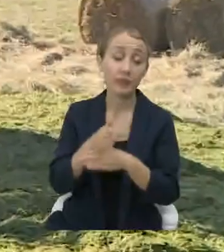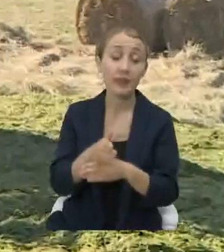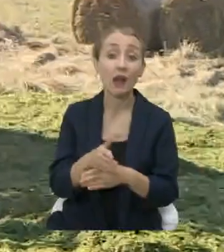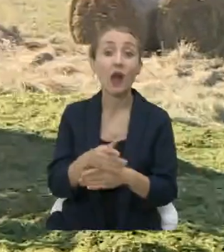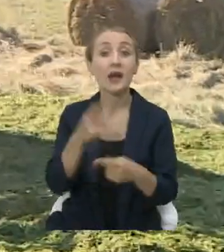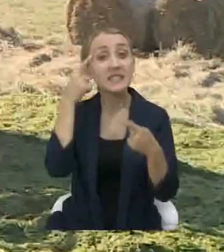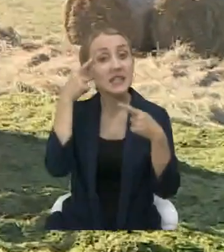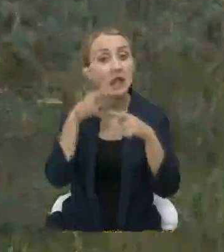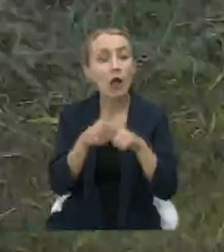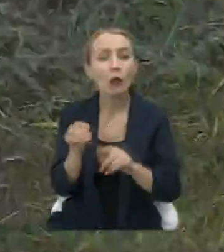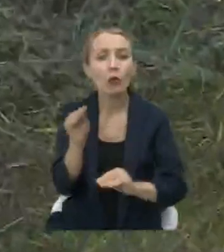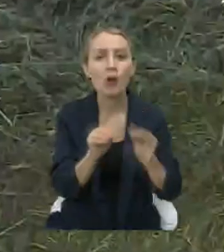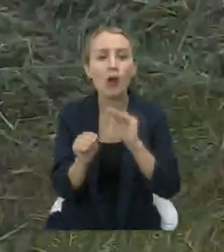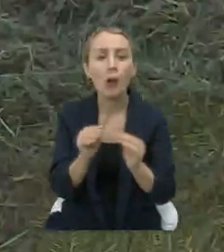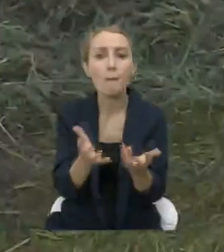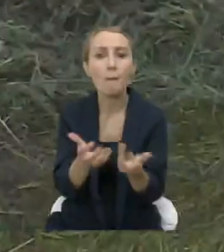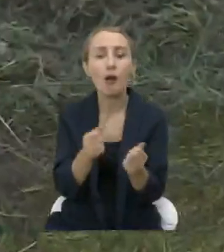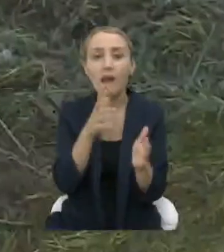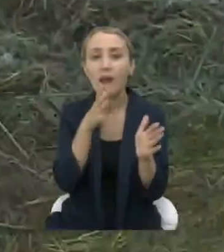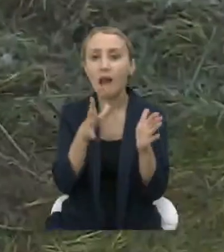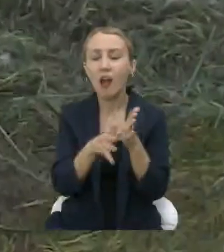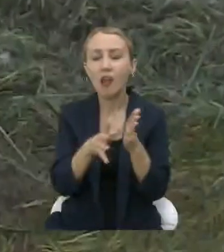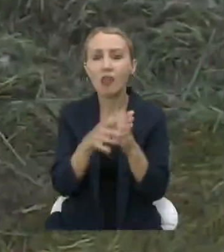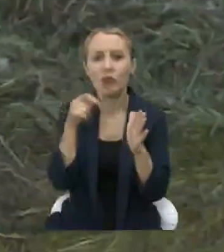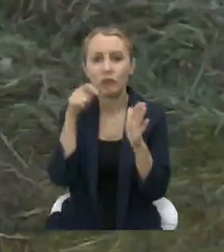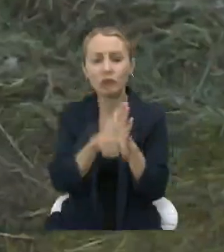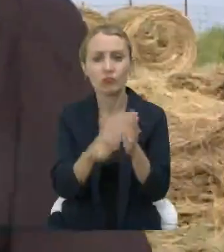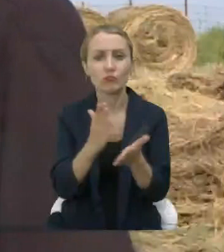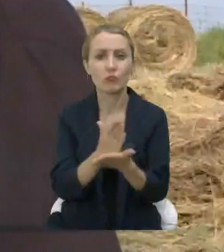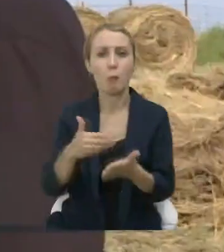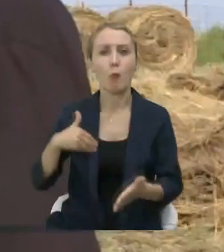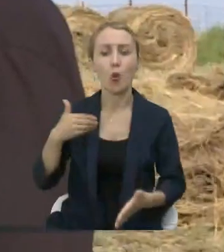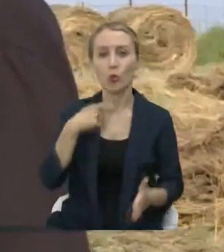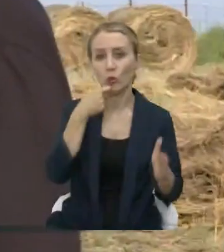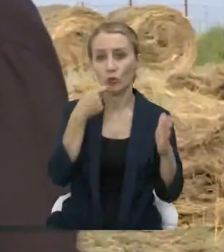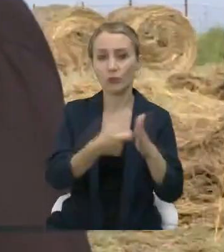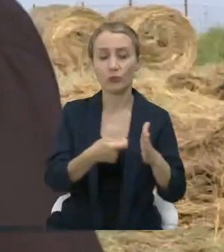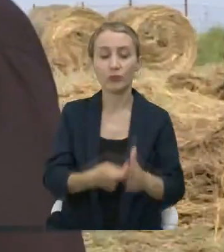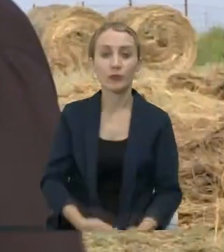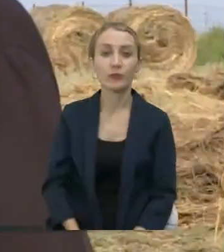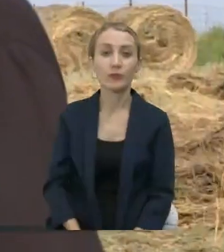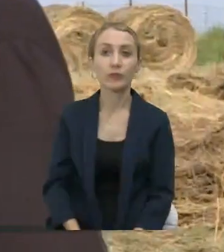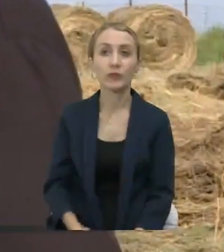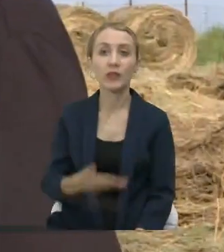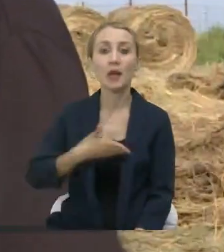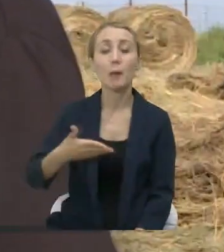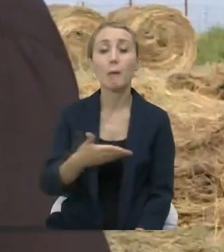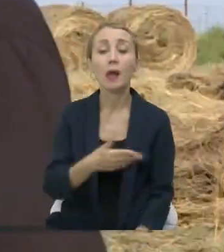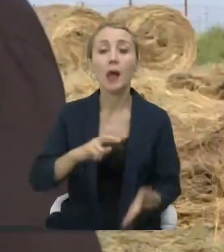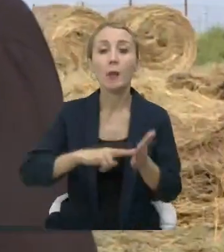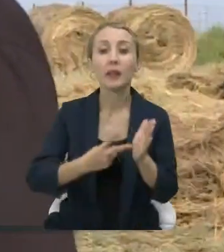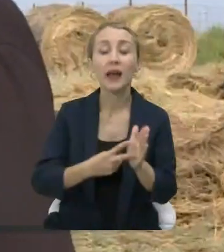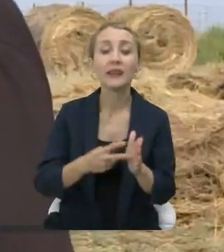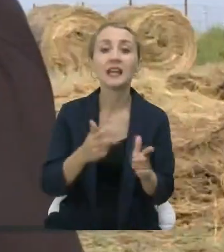сенажа обеспечивает получение энергонасыщенного корма. Мы планировали заготовить 2000